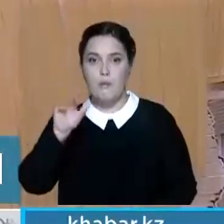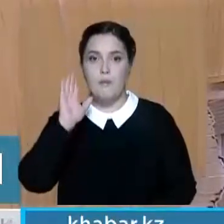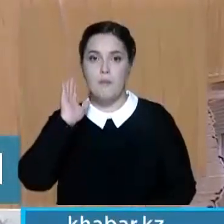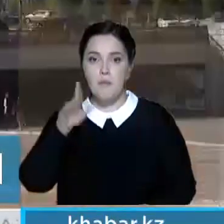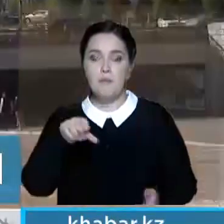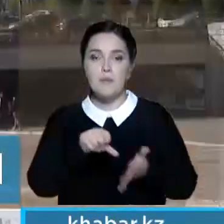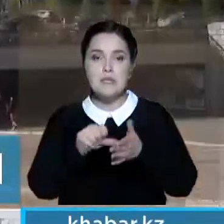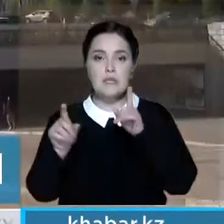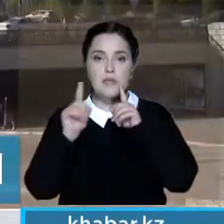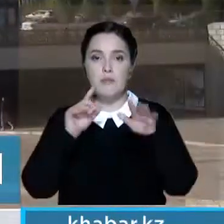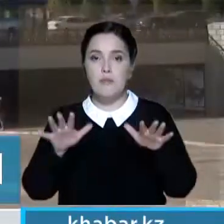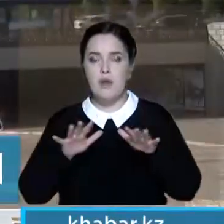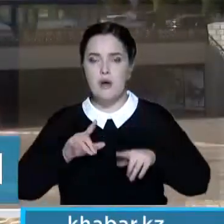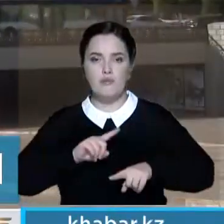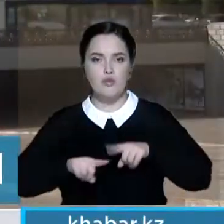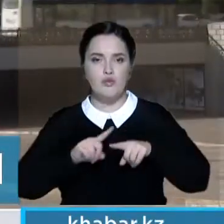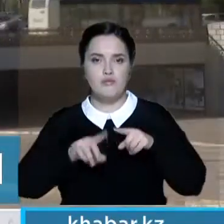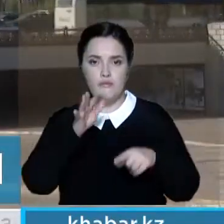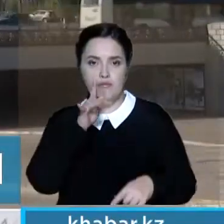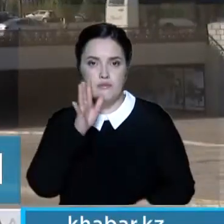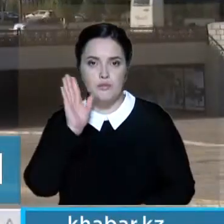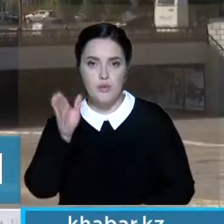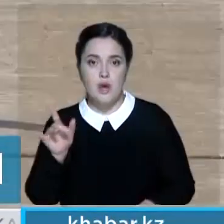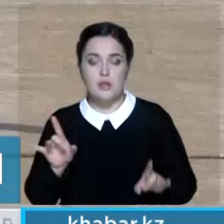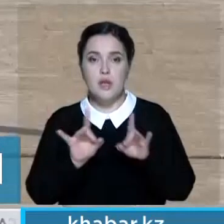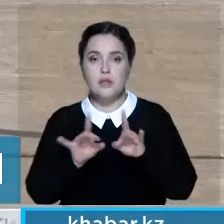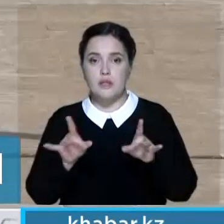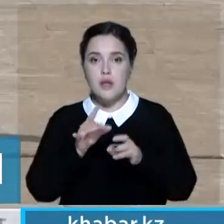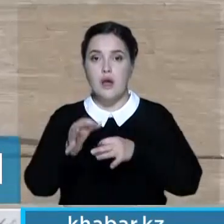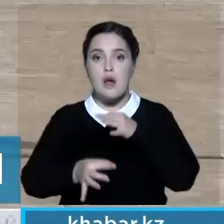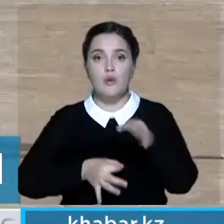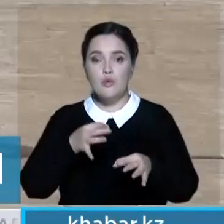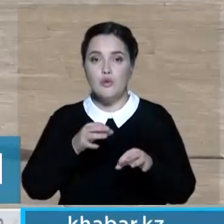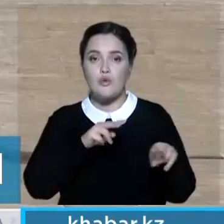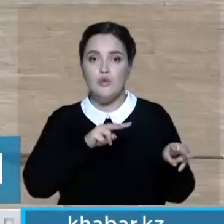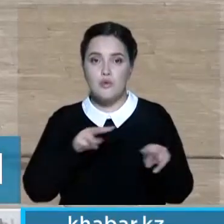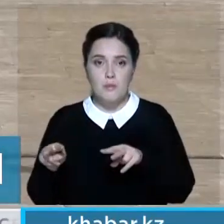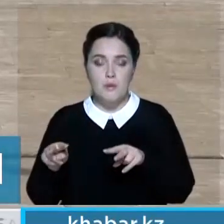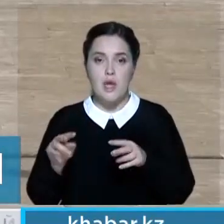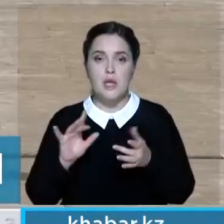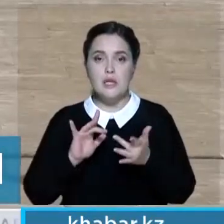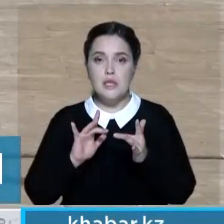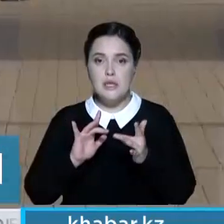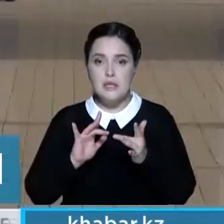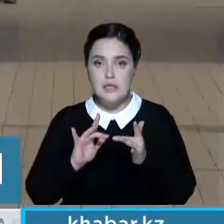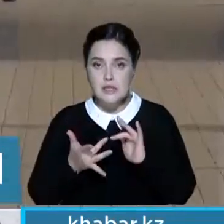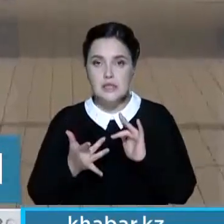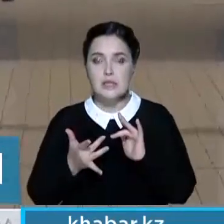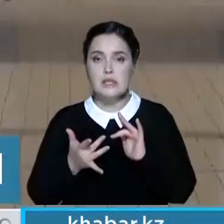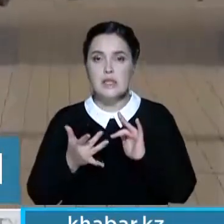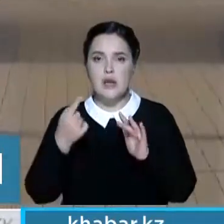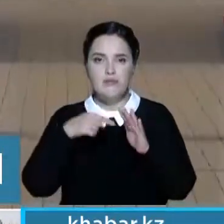быть рассмотрен представителями парламента в ближайшее время. Также она рассказала о круглосуточном мониторинге соцсетей